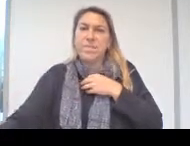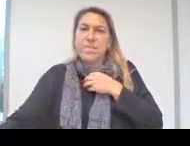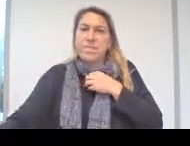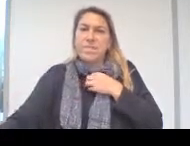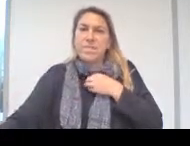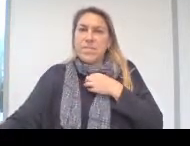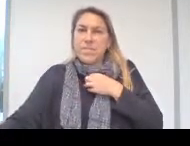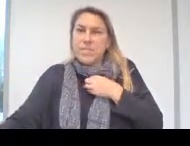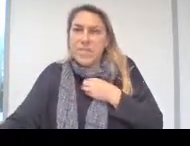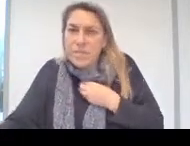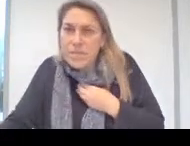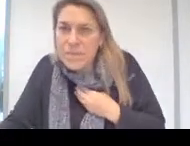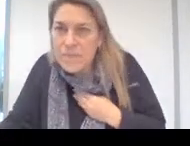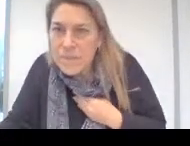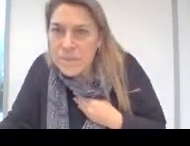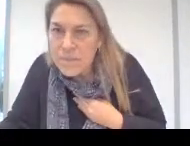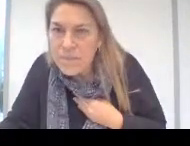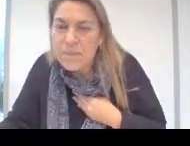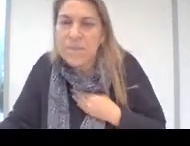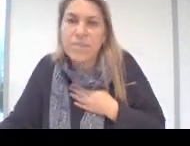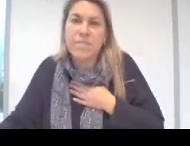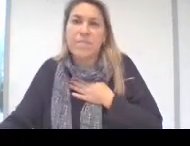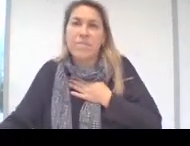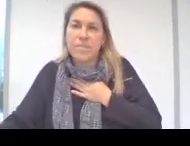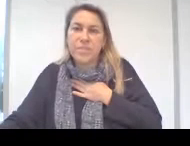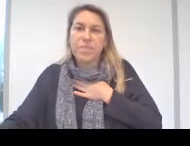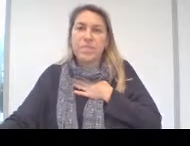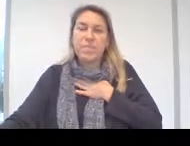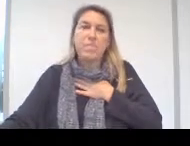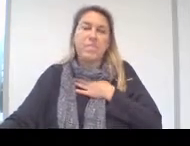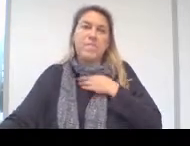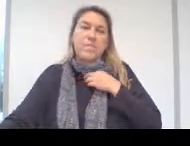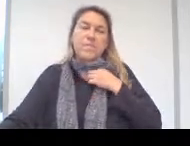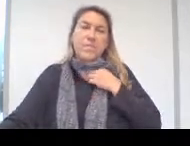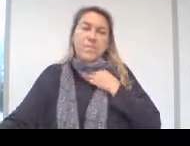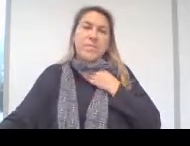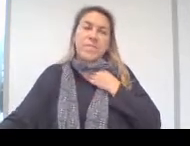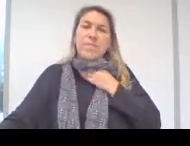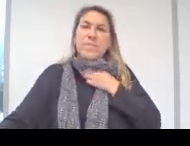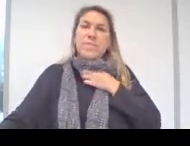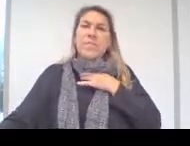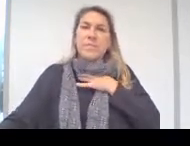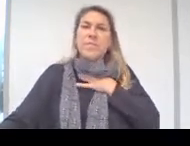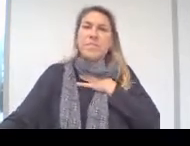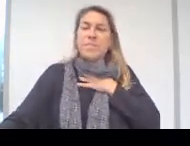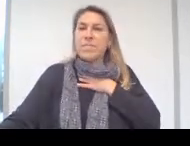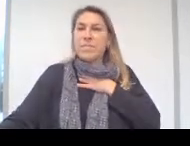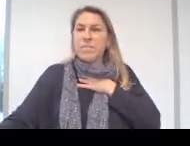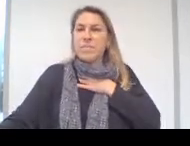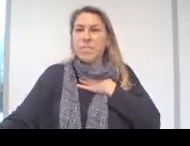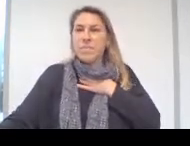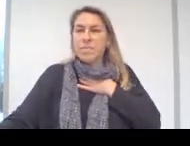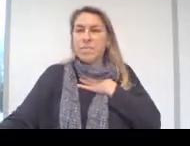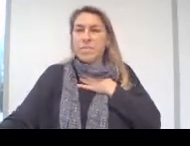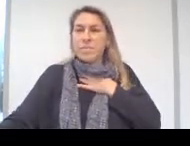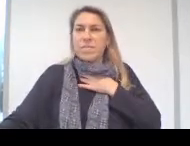contrats sont des vrais contrats porteurs. Outre ces contrats d'alternance, on est ben, évidemment